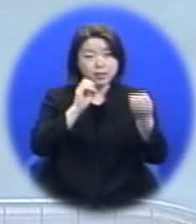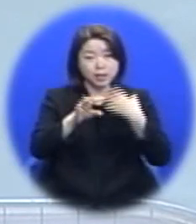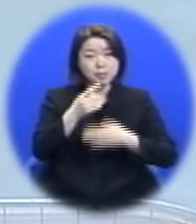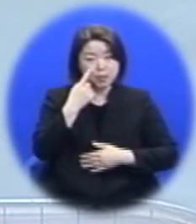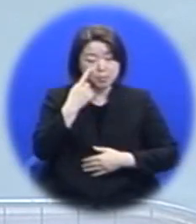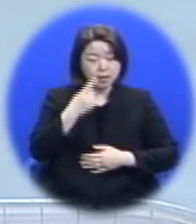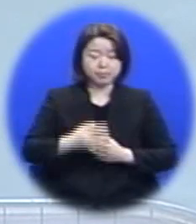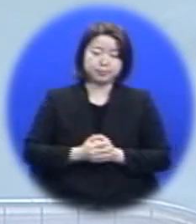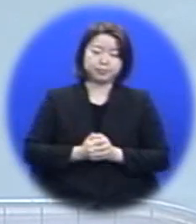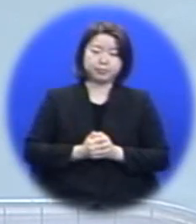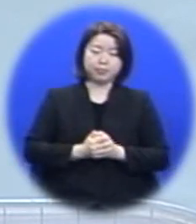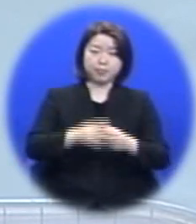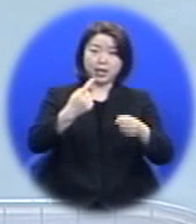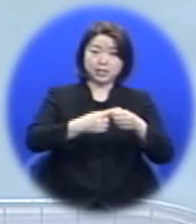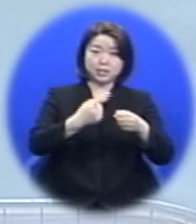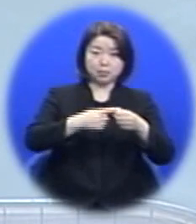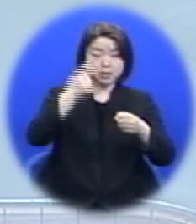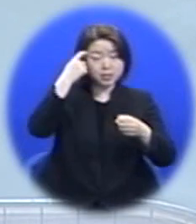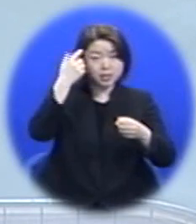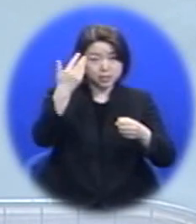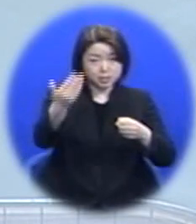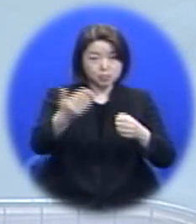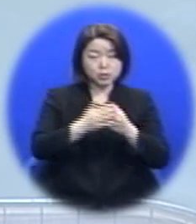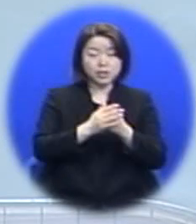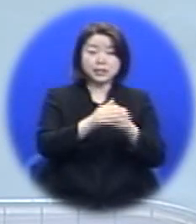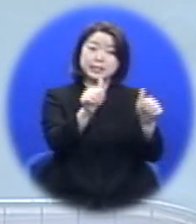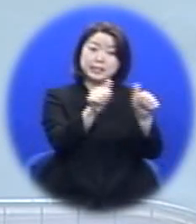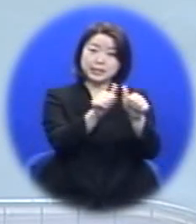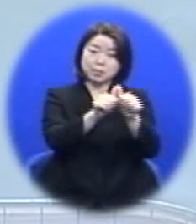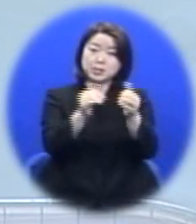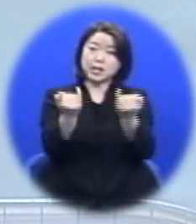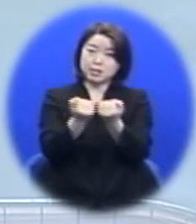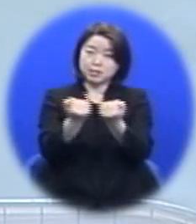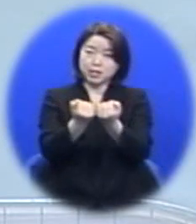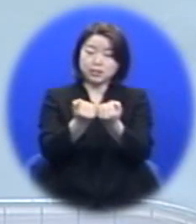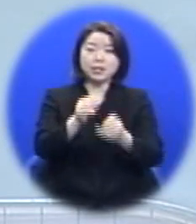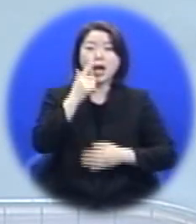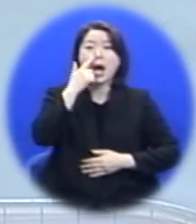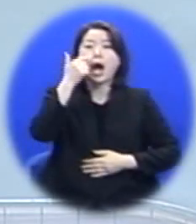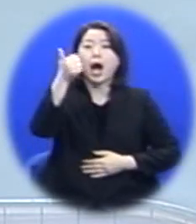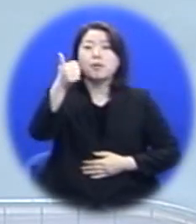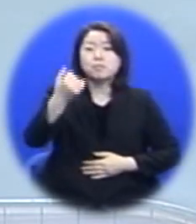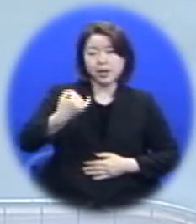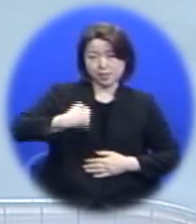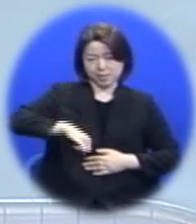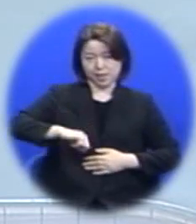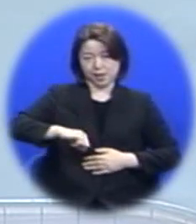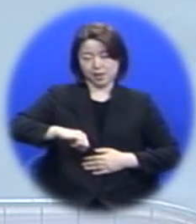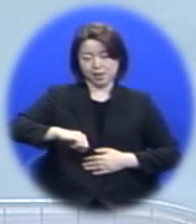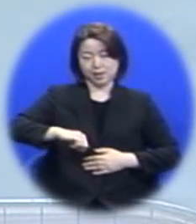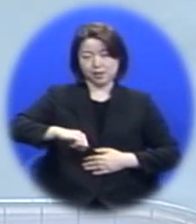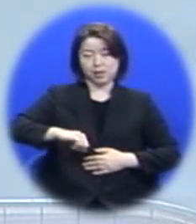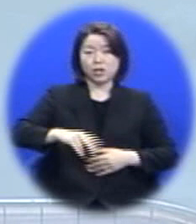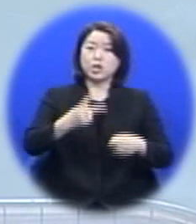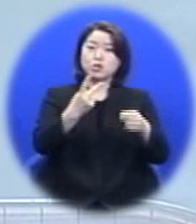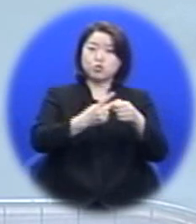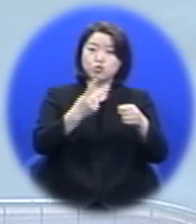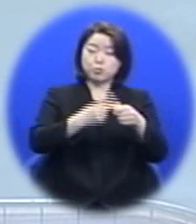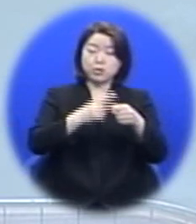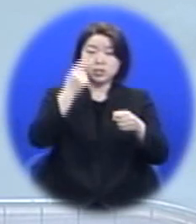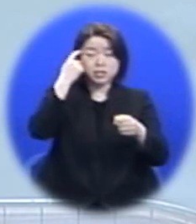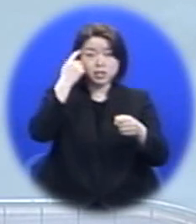어떨까요? 첫 번째 질문, 그 남녀 사이는 부녀 관계고, 두 번째 질문의